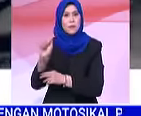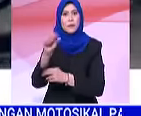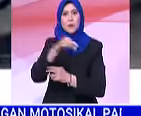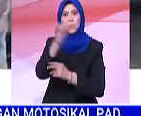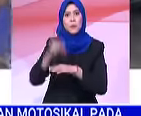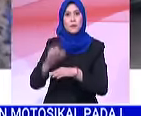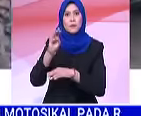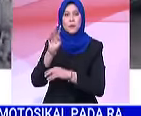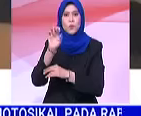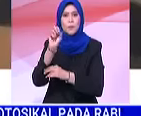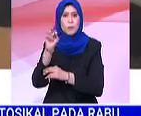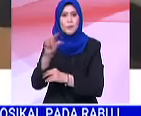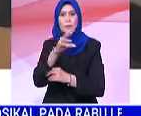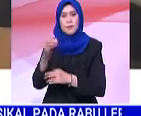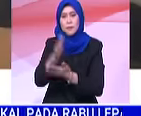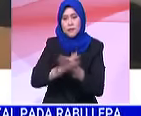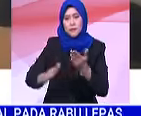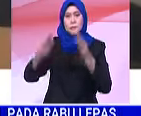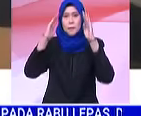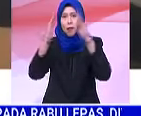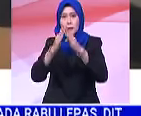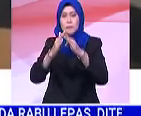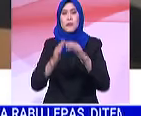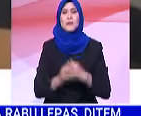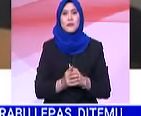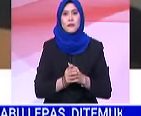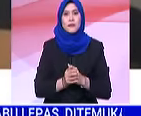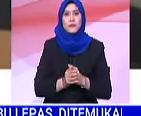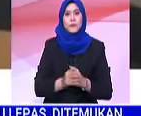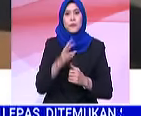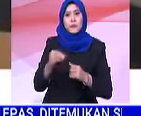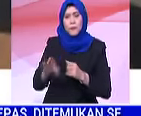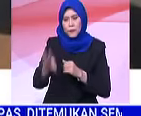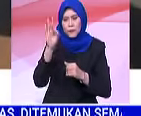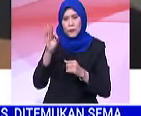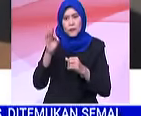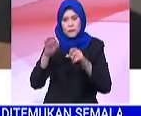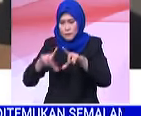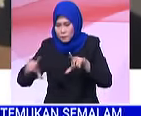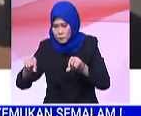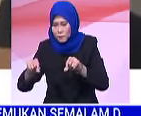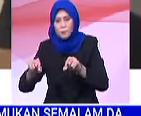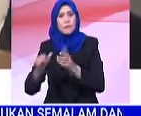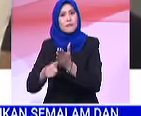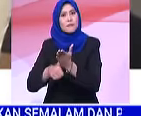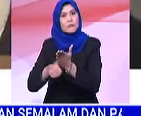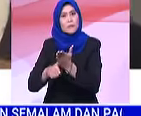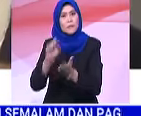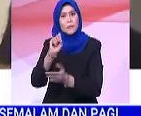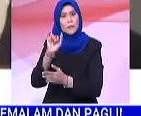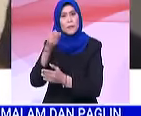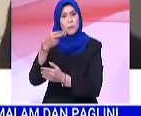Musang, Kuala Kerai dan sebahagian felda di Pahang. Turut ditemukan 1 paket kecil yang disyaki dadah jenis syabu